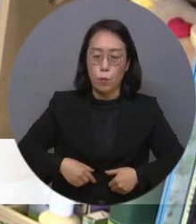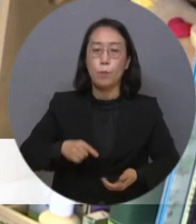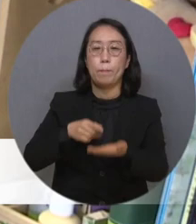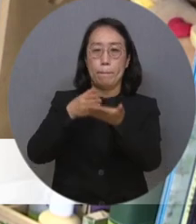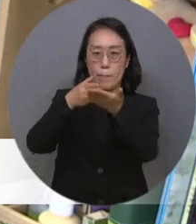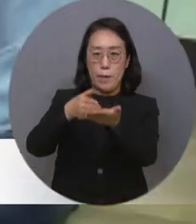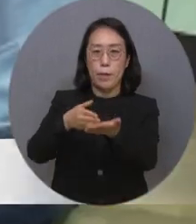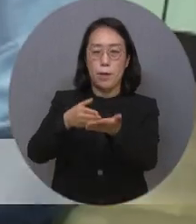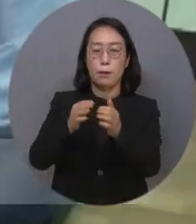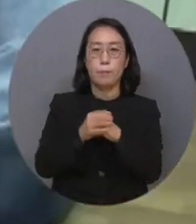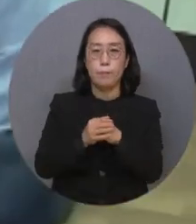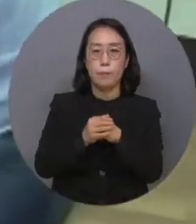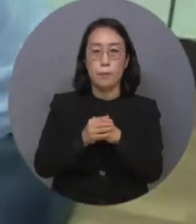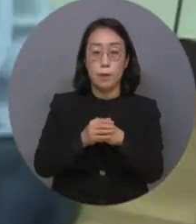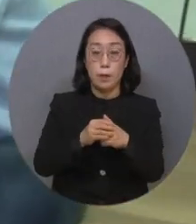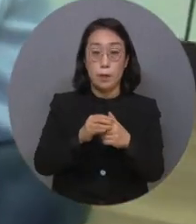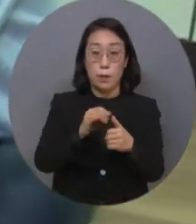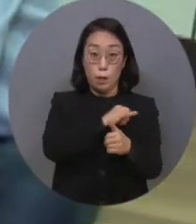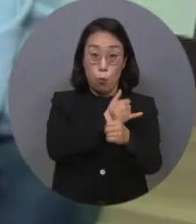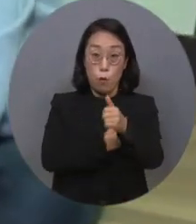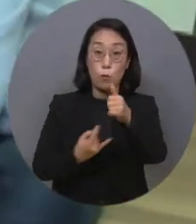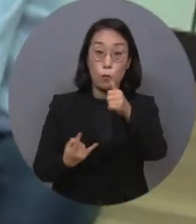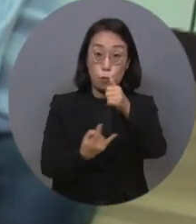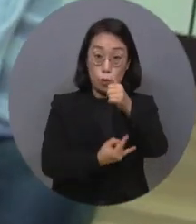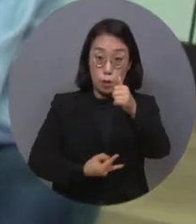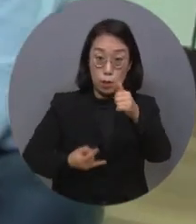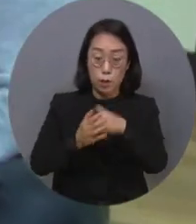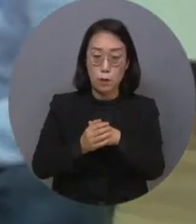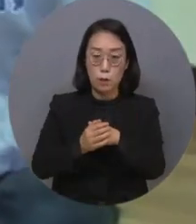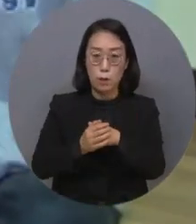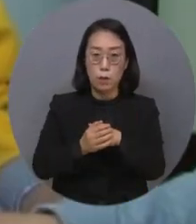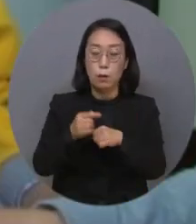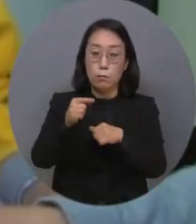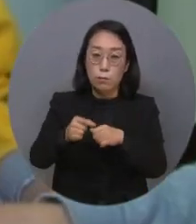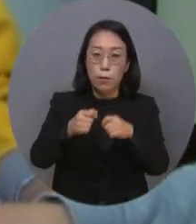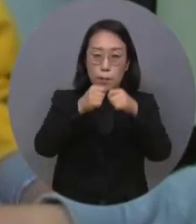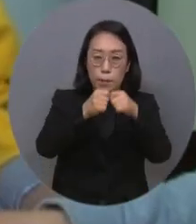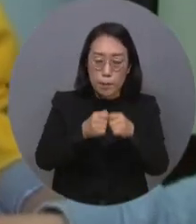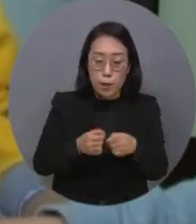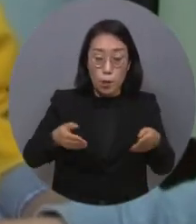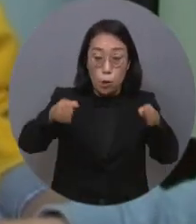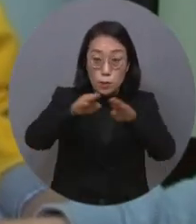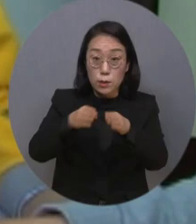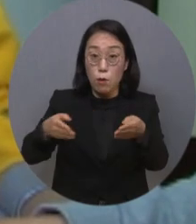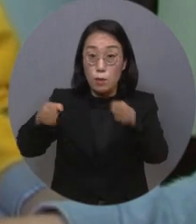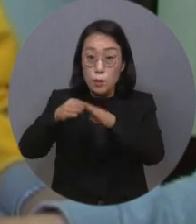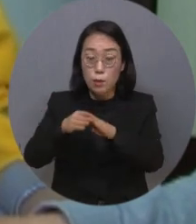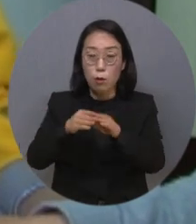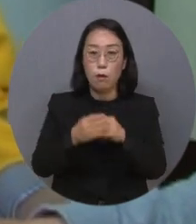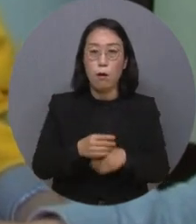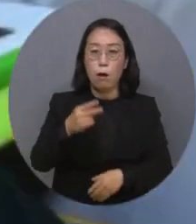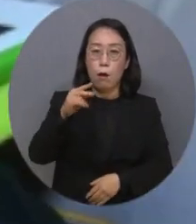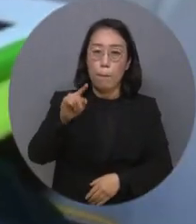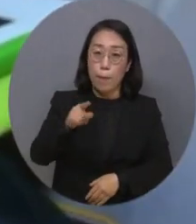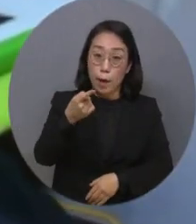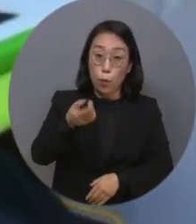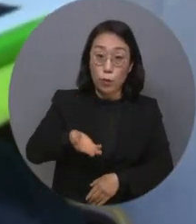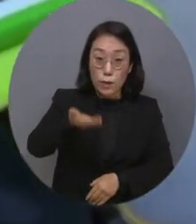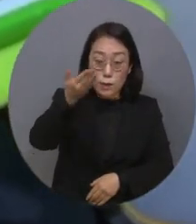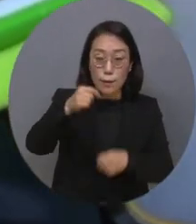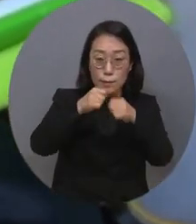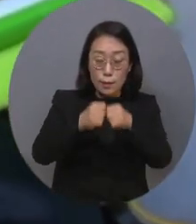밝혔습니다. 인권위가 2021년 장애 아동이 사는 장애인 거주시설 121곳의 실태를 조사한